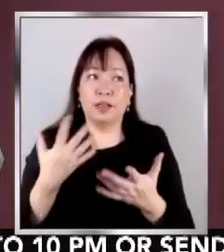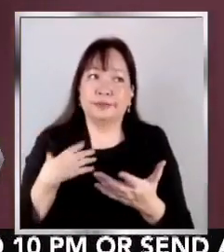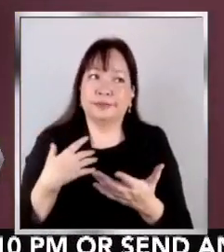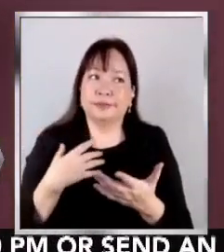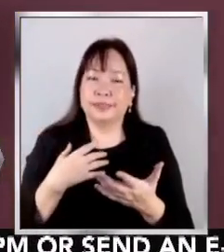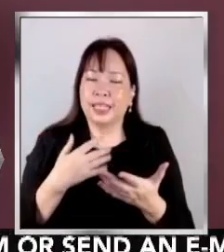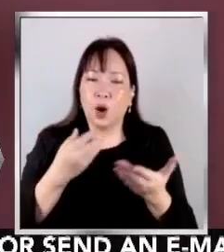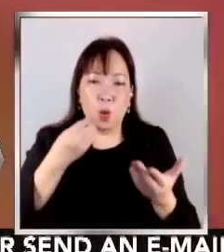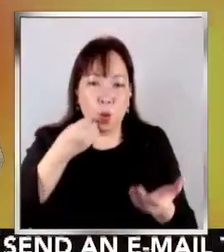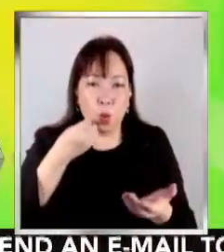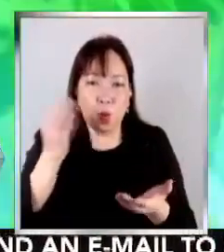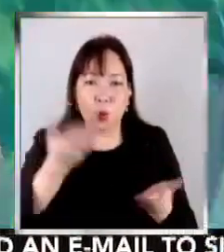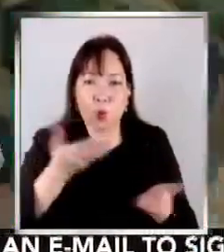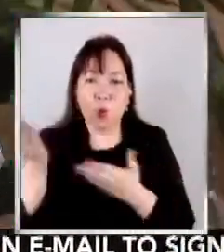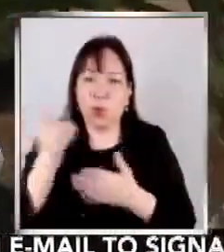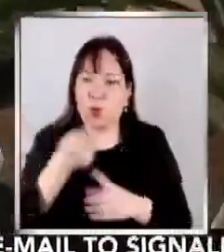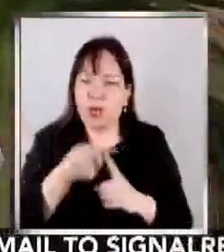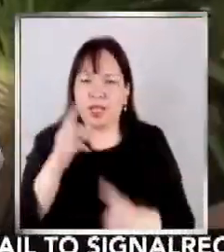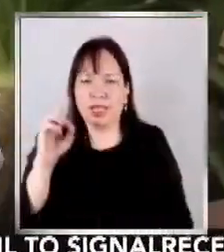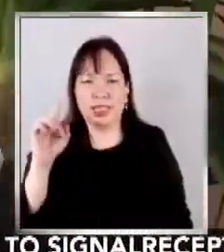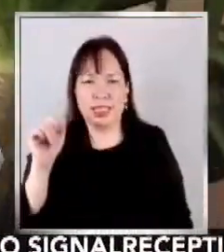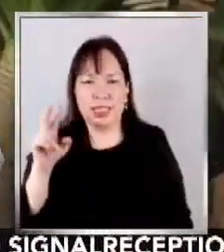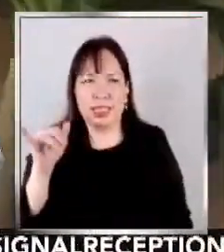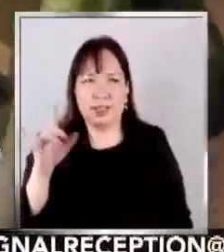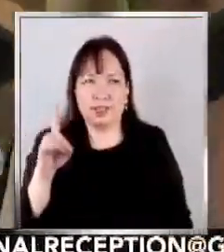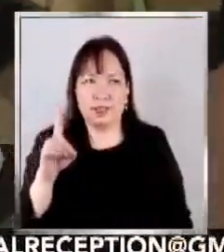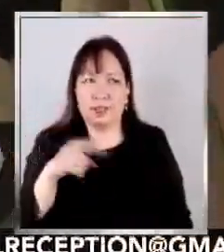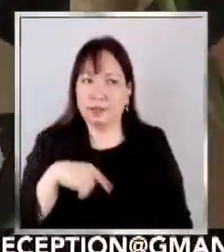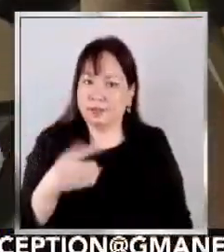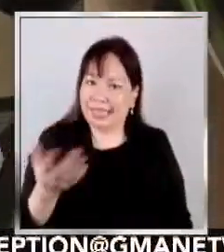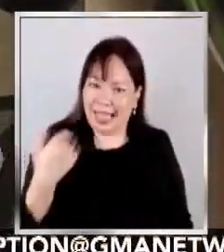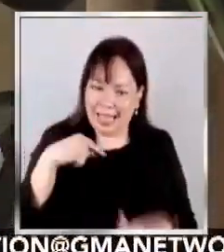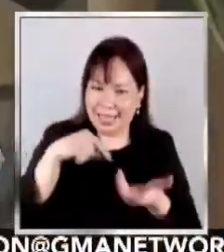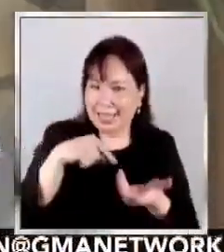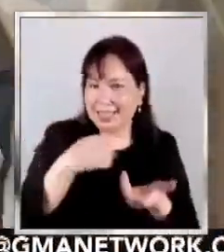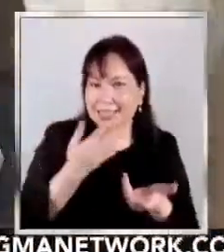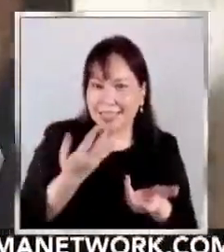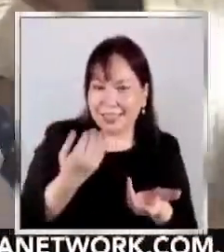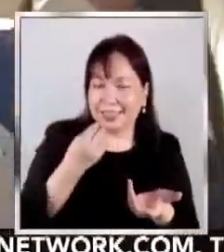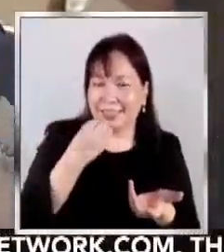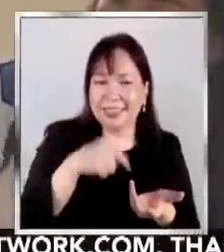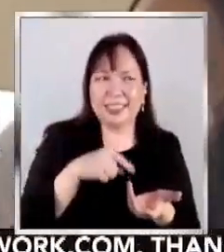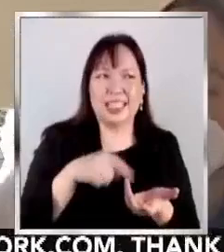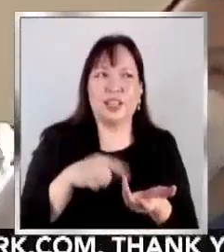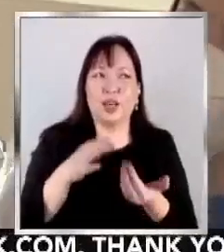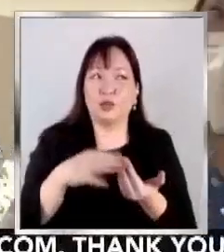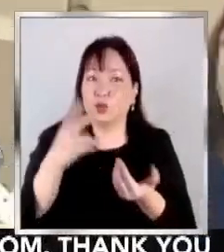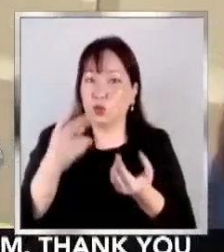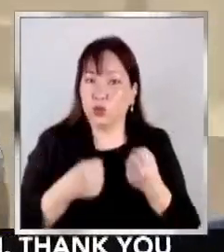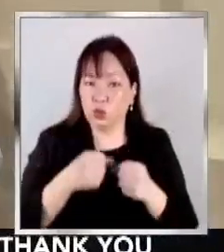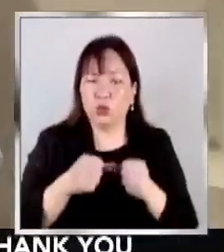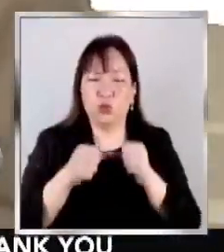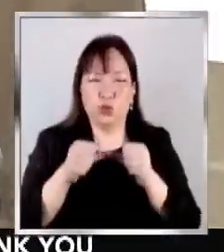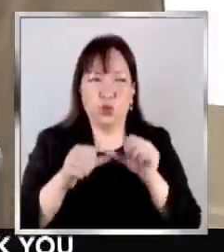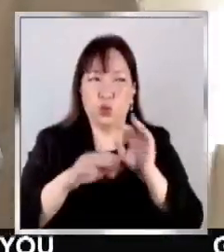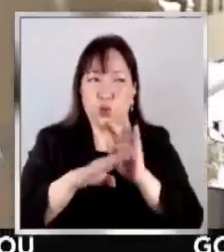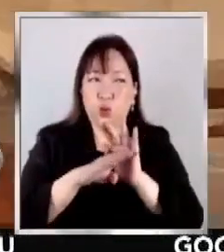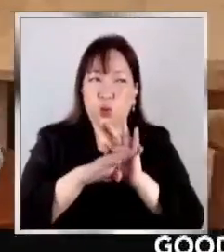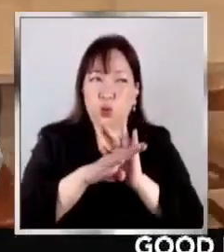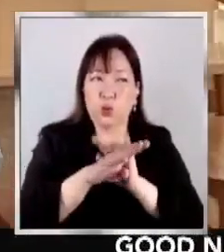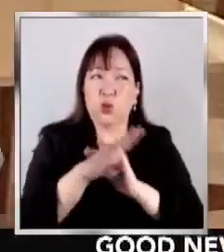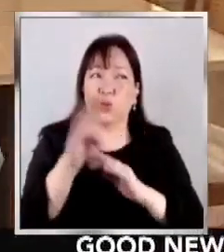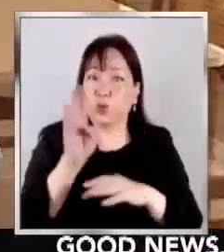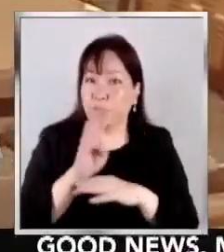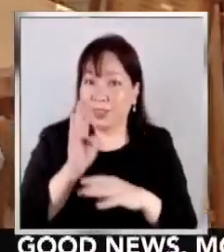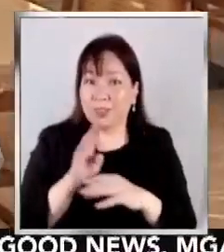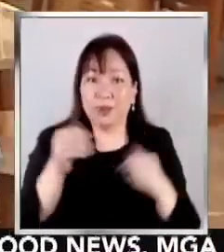Kapuso Hunk David Licauco. Tara, kain tayo! 2 years after, tuloy-tuloy ang success ni David sa pagnenegosyo